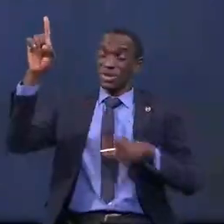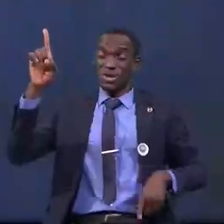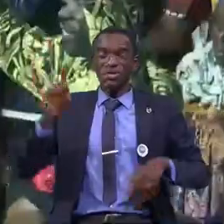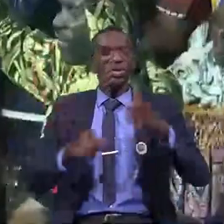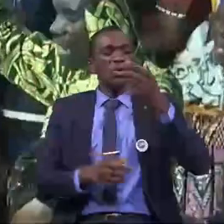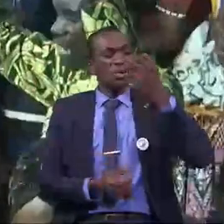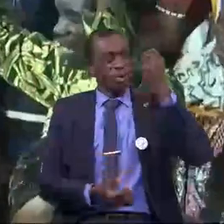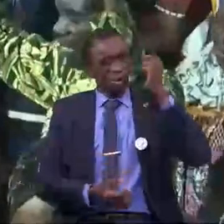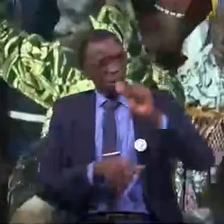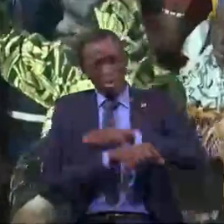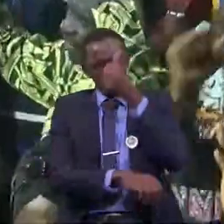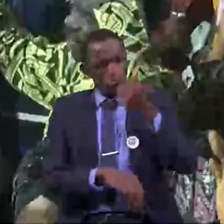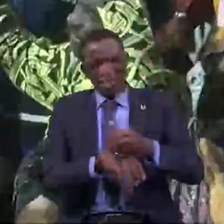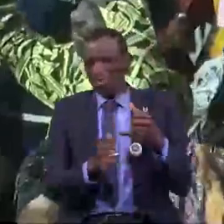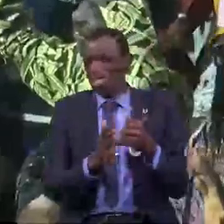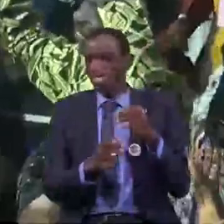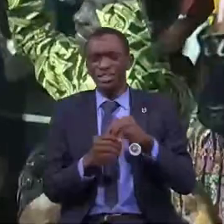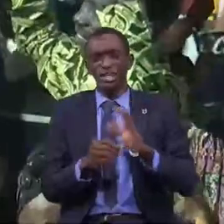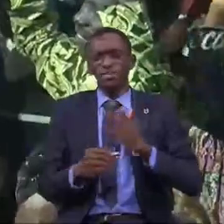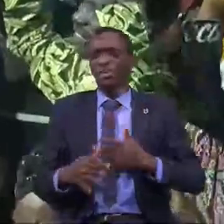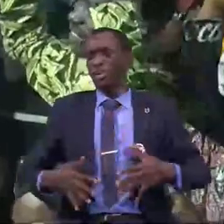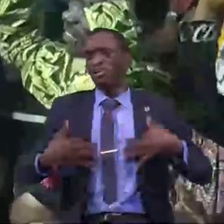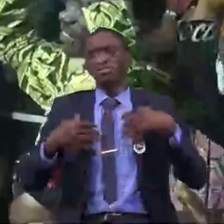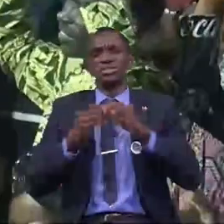Que le Seigneur le confirme dans chaque vie.